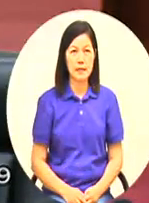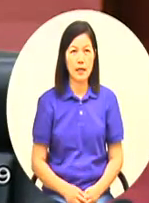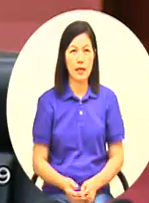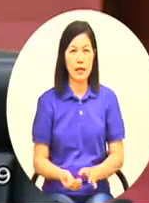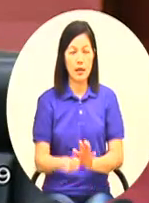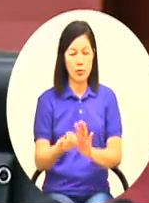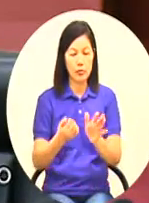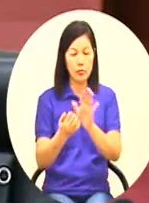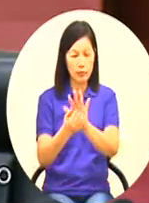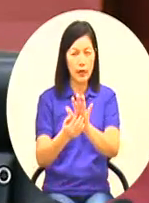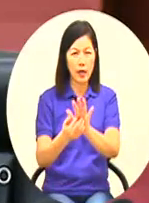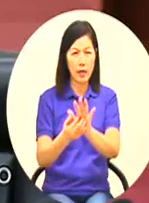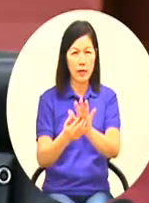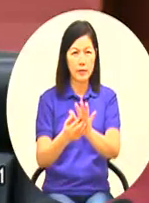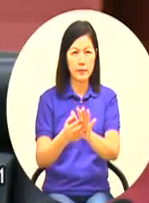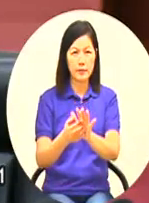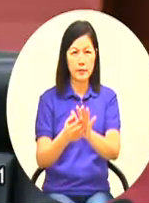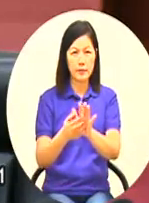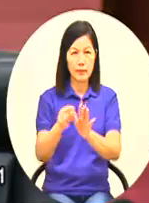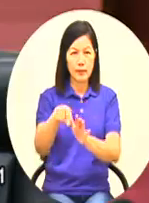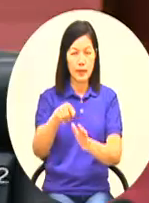下哦。